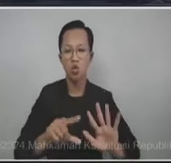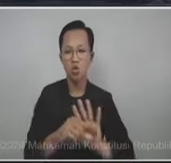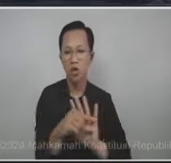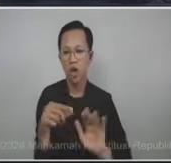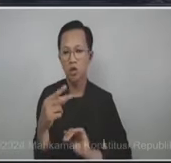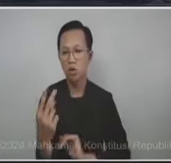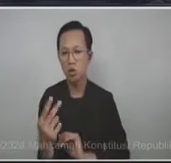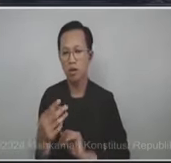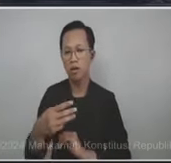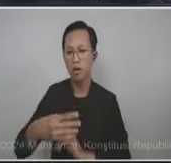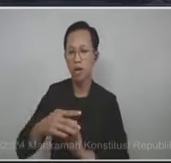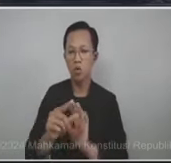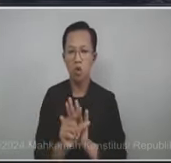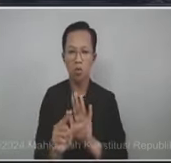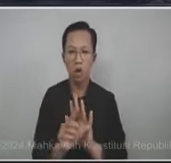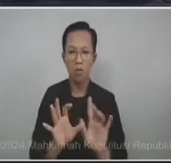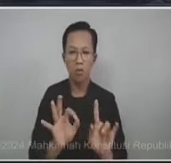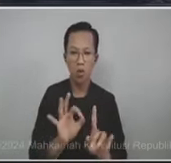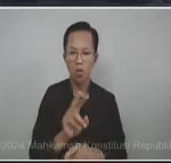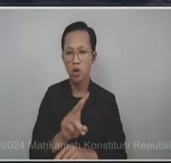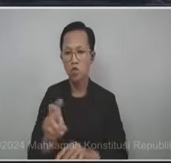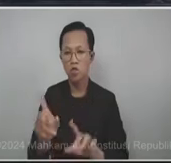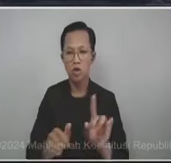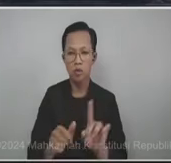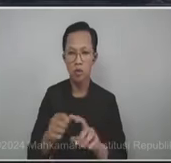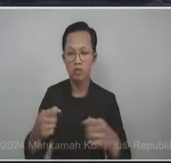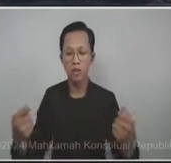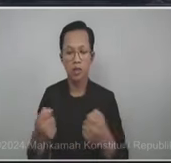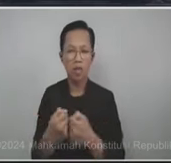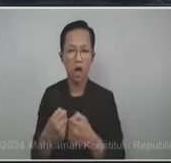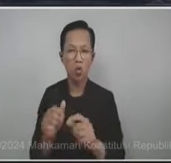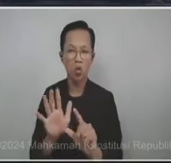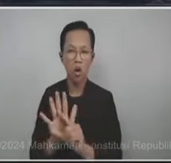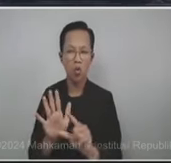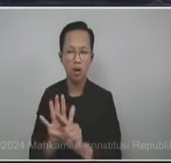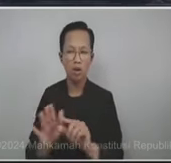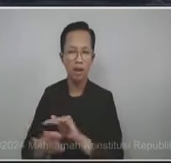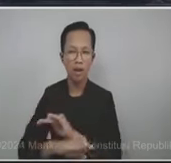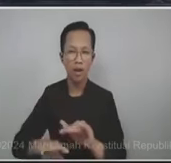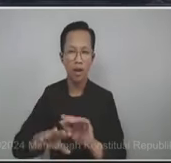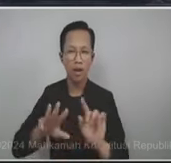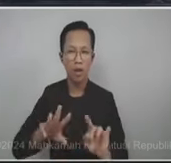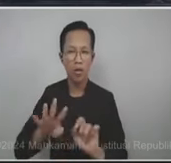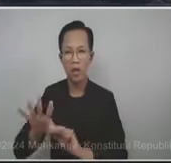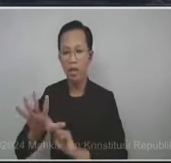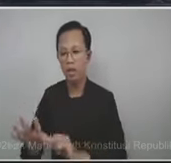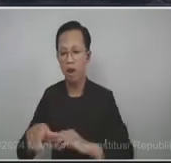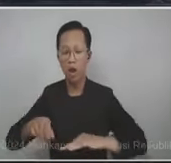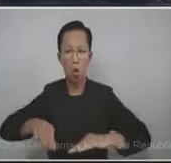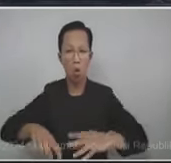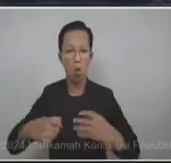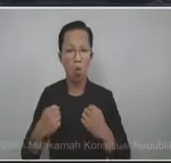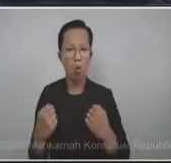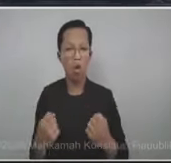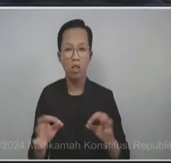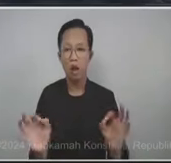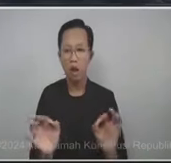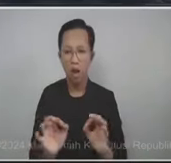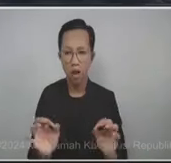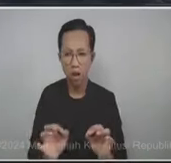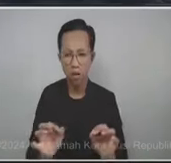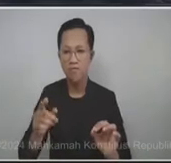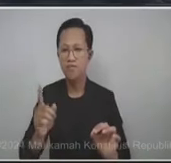2016 bertentangan dengan udnri tahun 1945 dan tidak mempunyai kekuatan huk mengikat sepanjang tidak